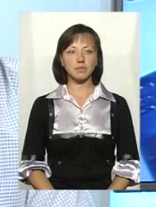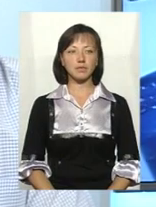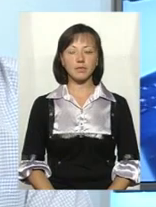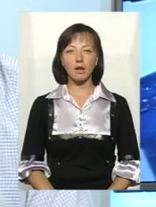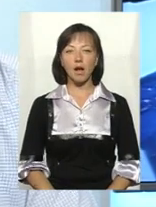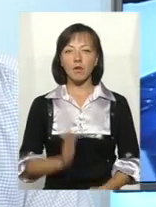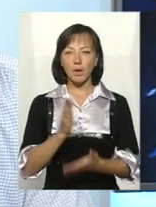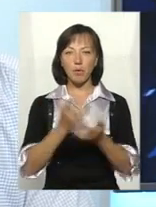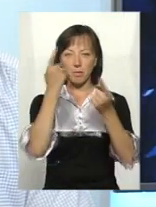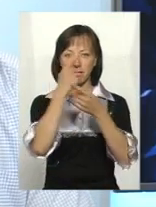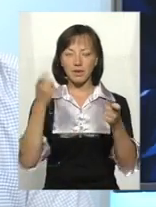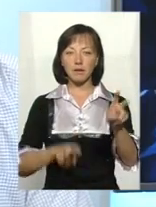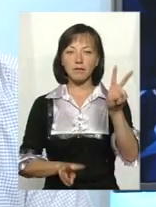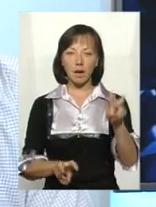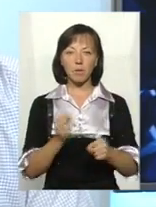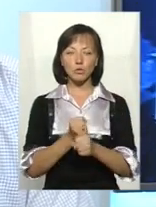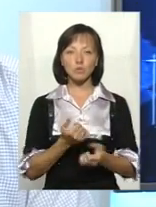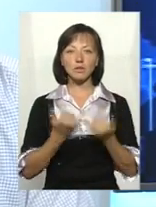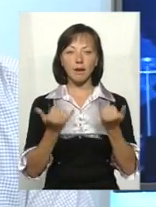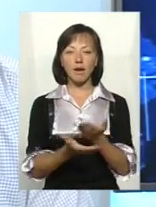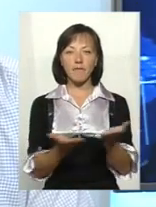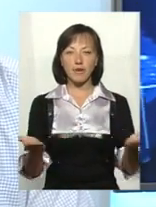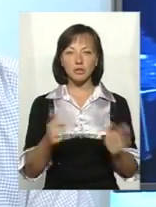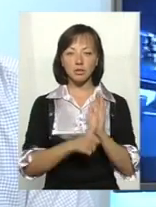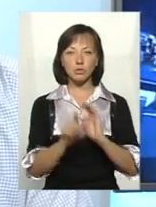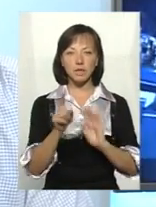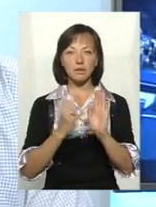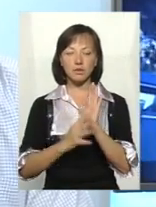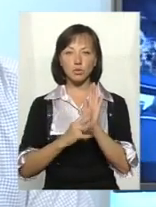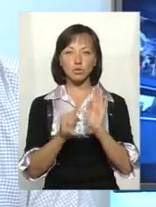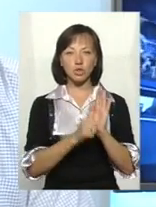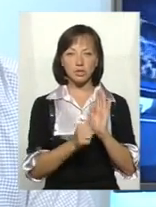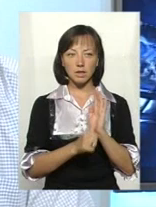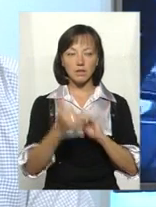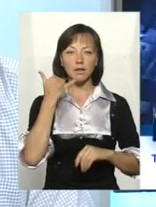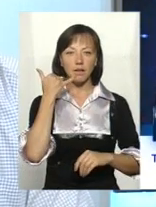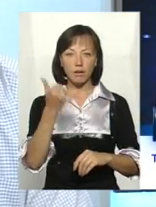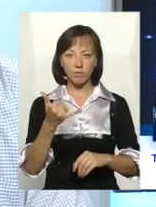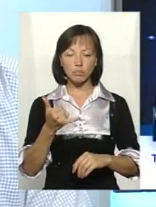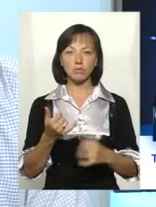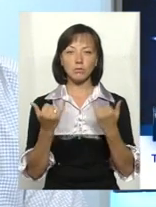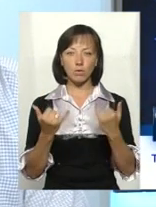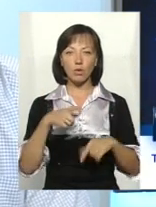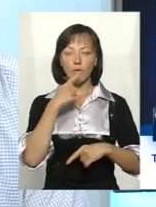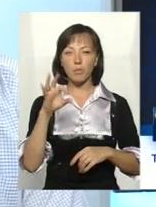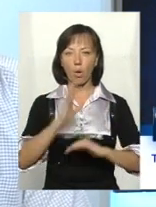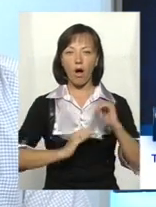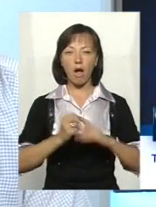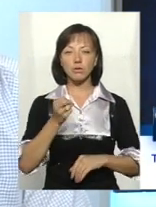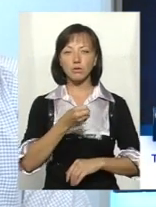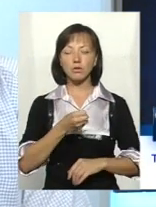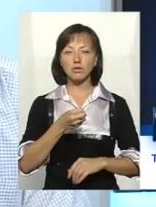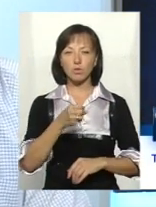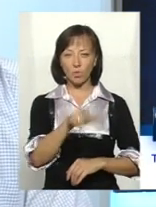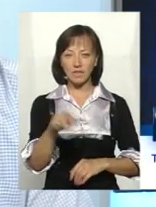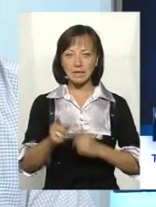Нагадаю, в прямому ефірі тема. Ми працюємо для вас. 61 90 60. Телефон прямого ефіру. Сьогодні говоримо про кадрові зміни в